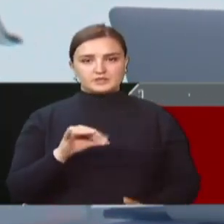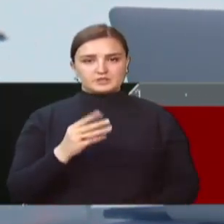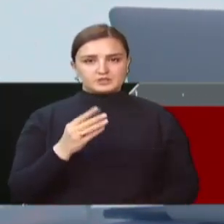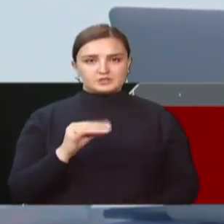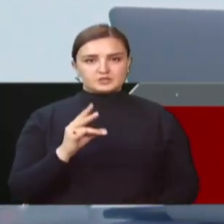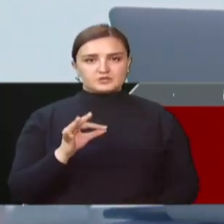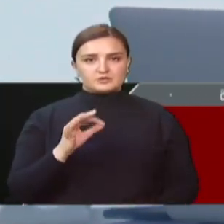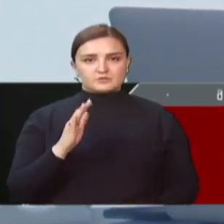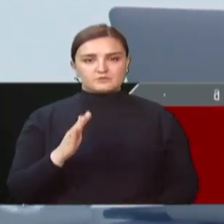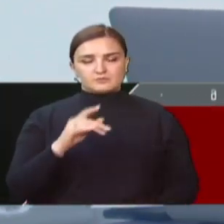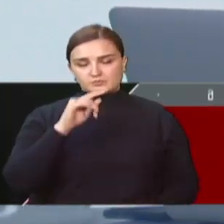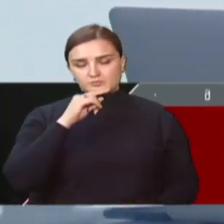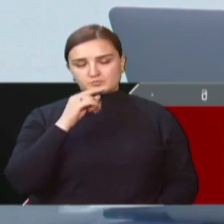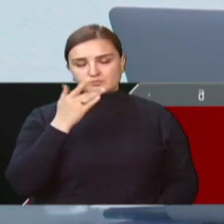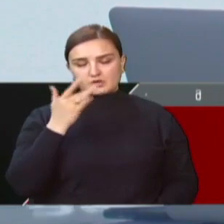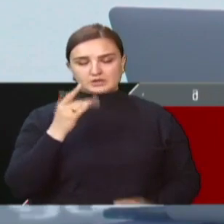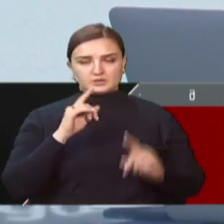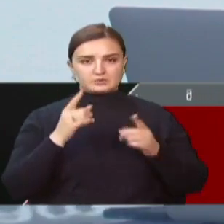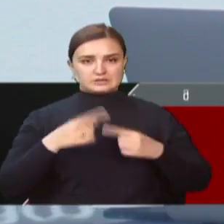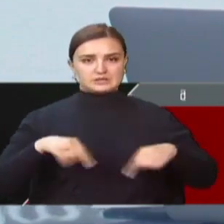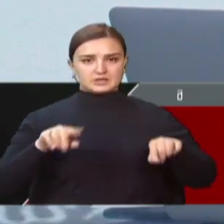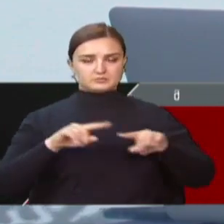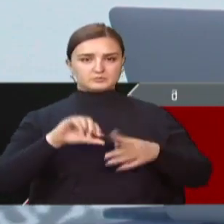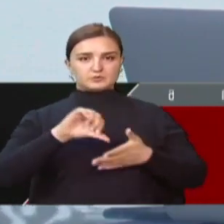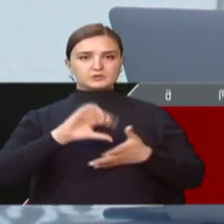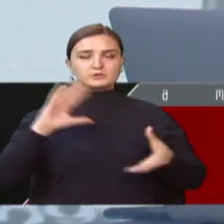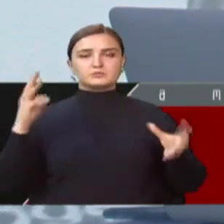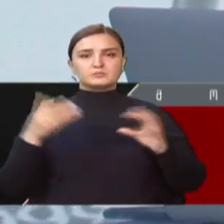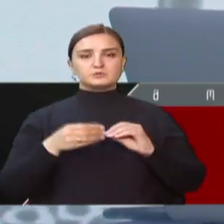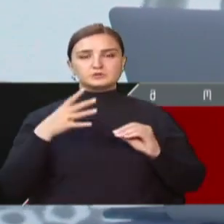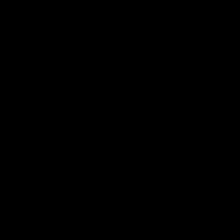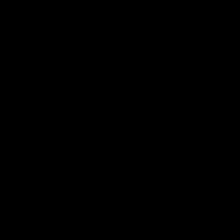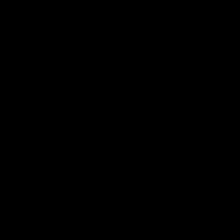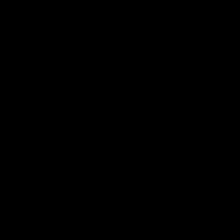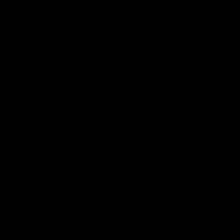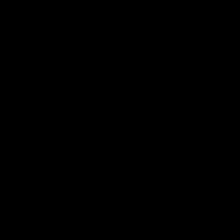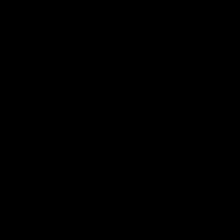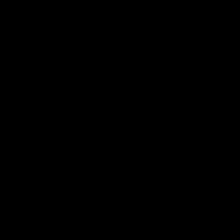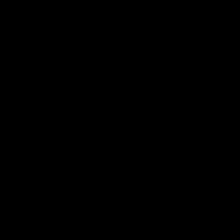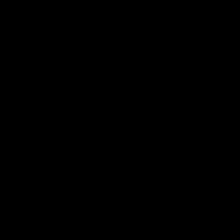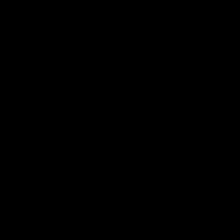სადაც პოლიტიკურ სამიტში მონაწილეობაში აჯამა საქართველოს პრემიერ-მინისტრმა.